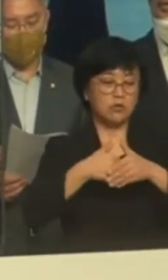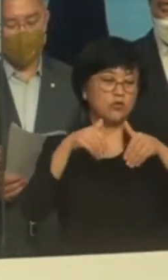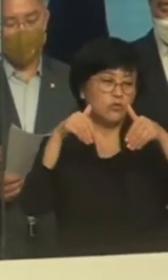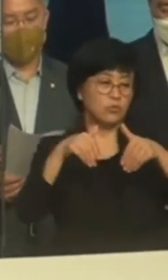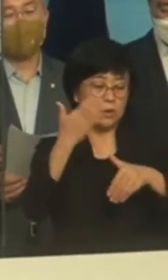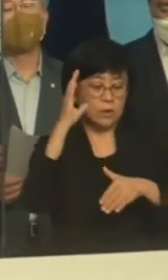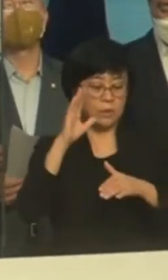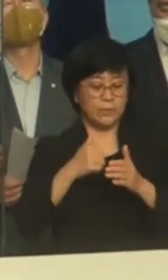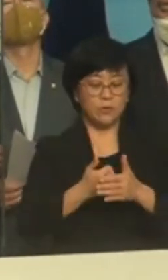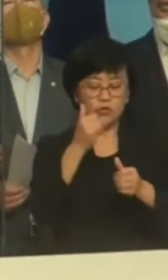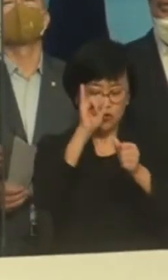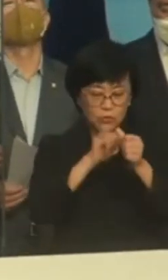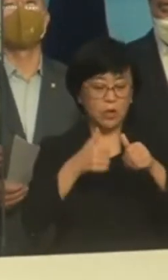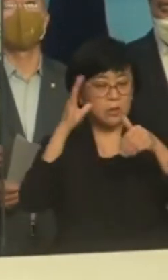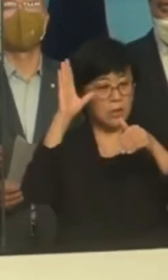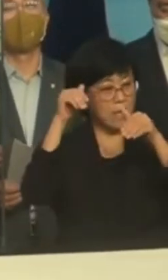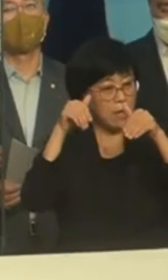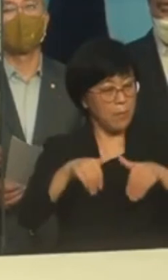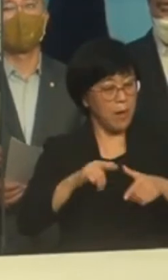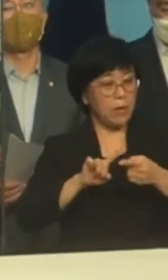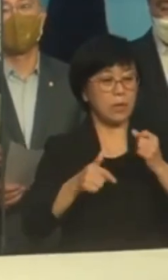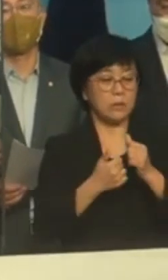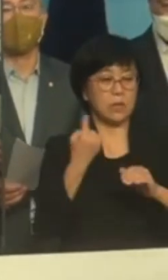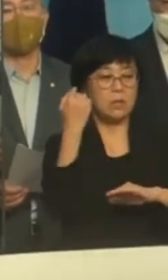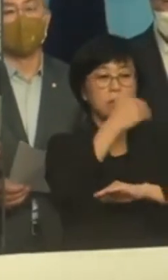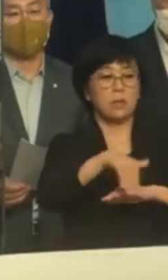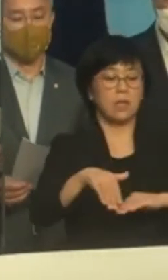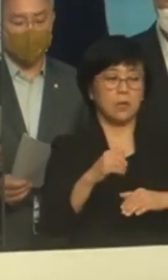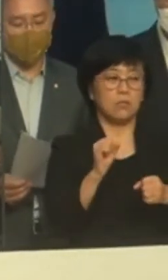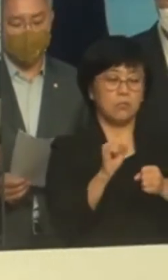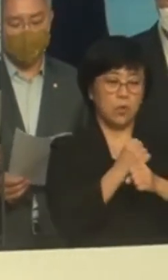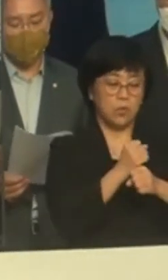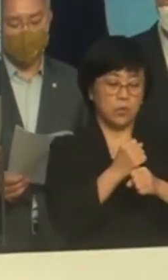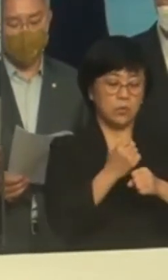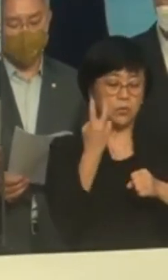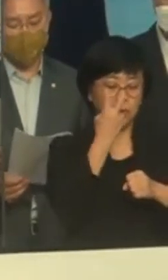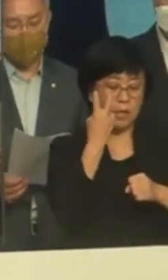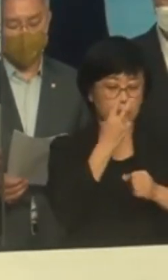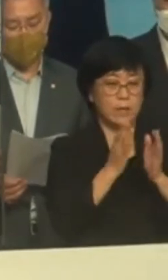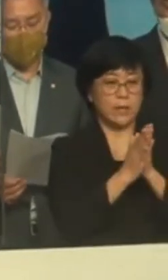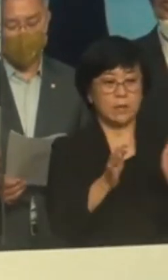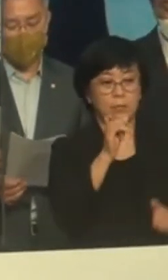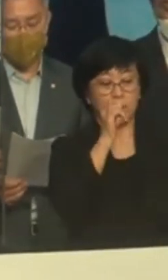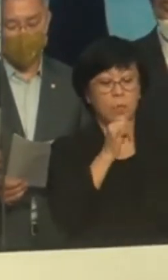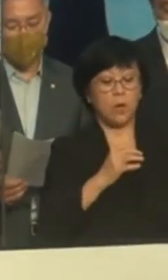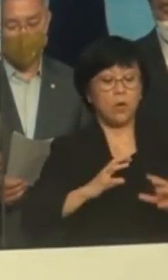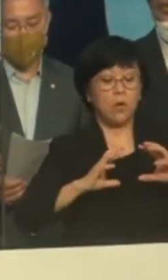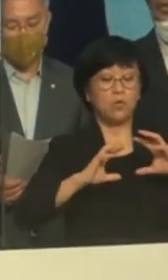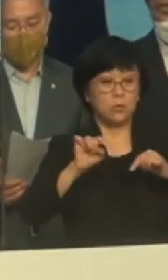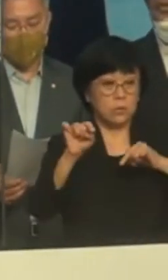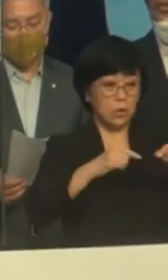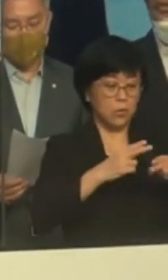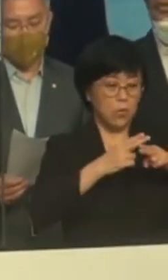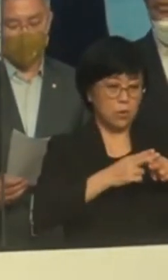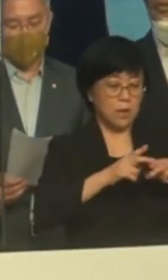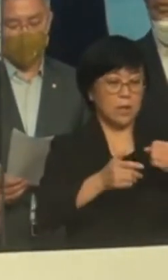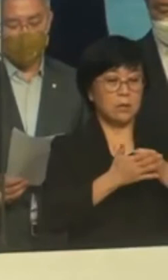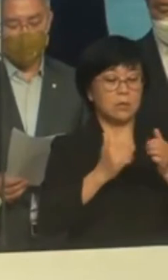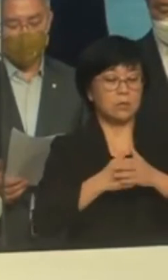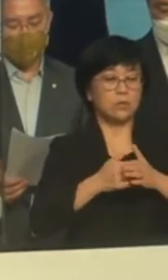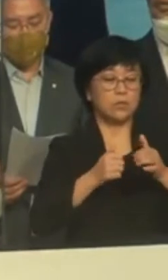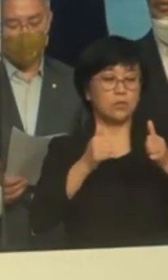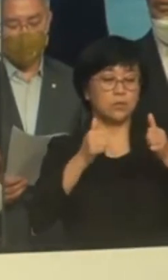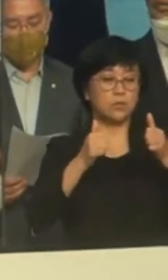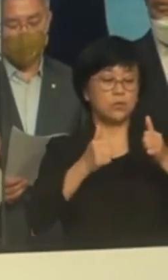청와대 하명에 경쟁하듯 기획 조작 수사에 발돋들었습니다. 이와 같은 국정농단 및 수사